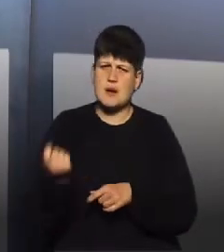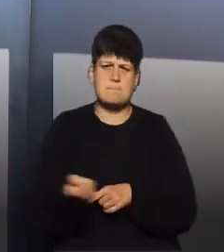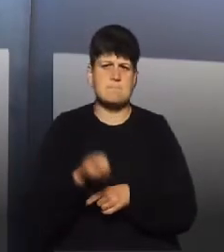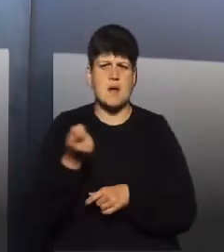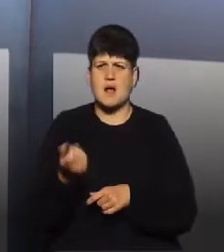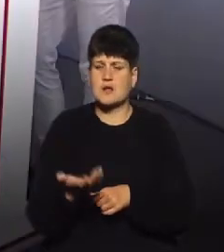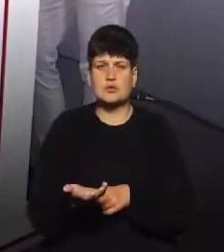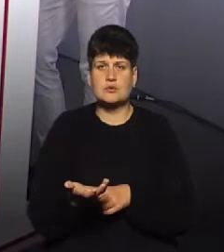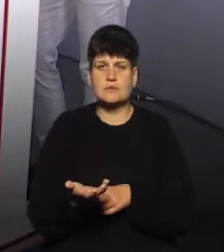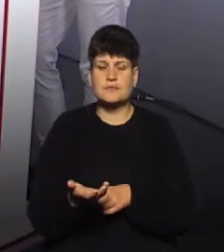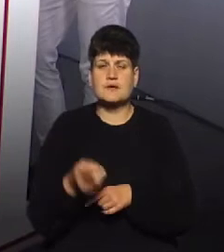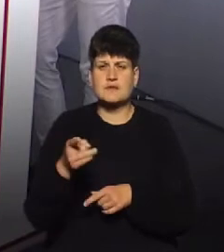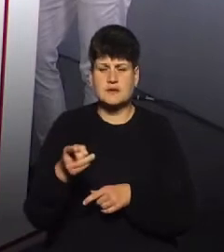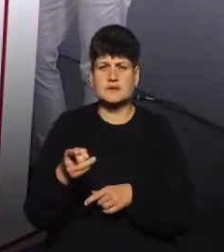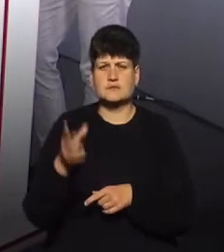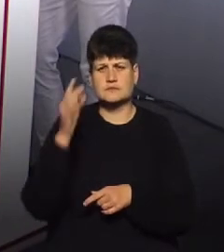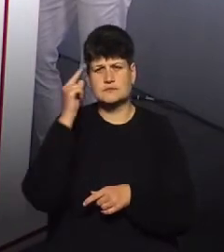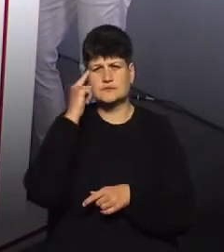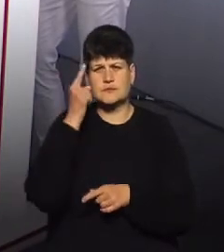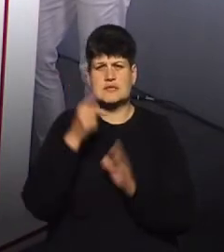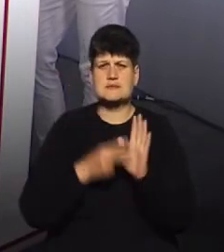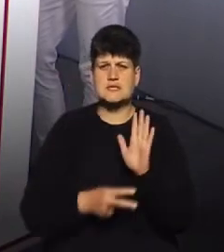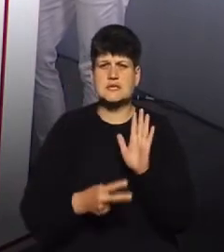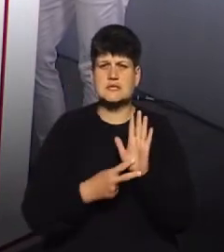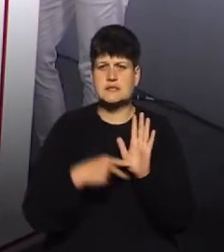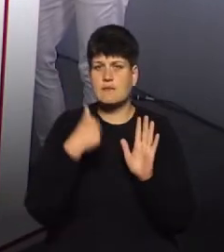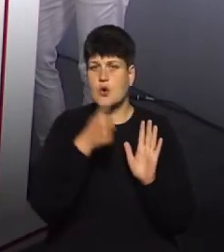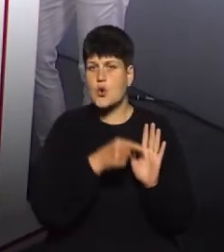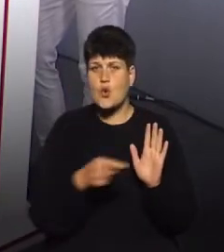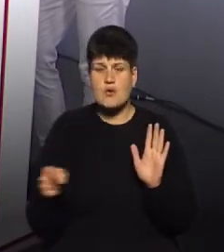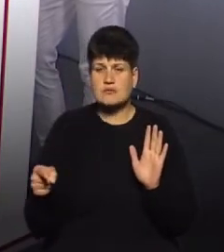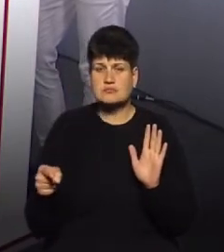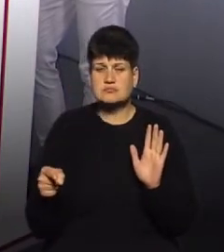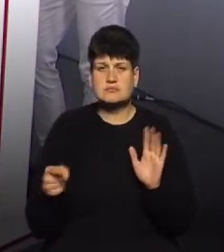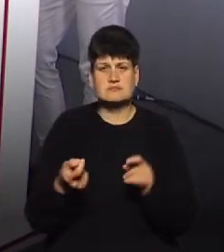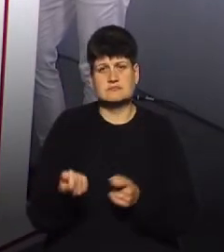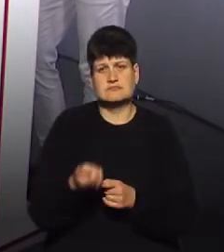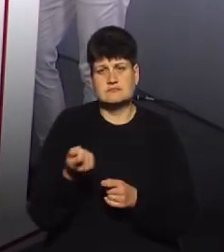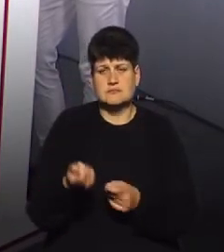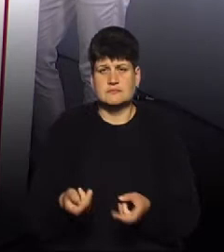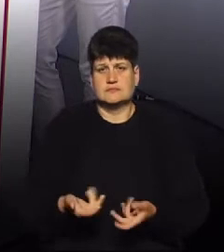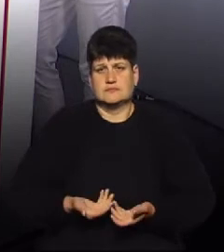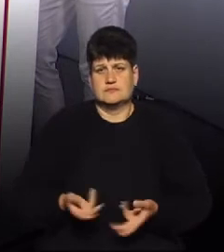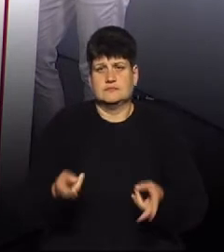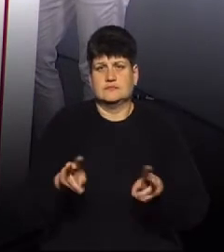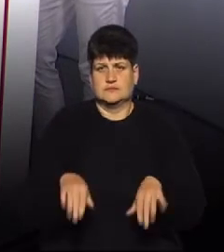що 77 років, значить, не так багато дожило до цього часу.